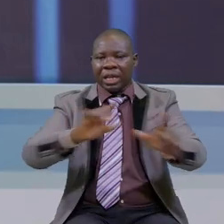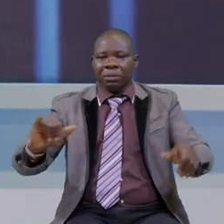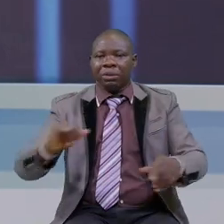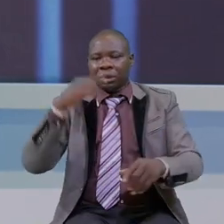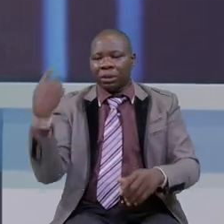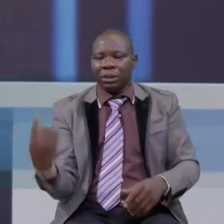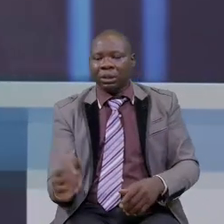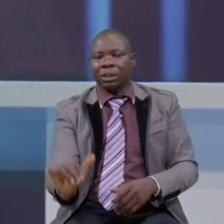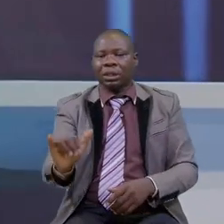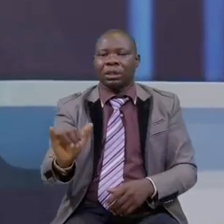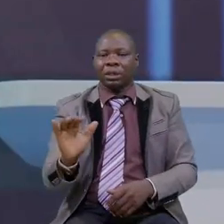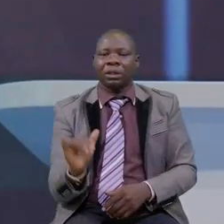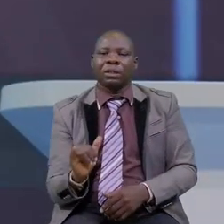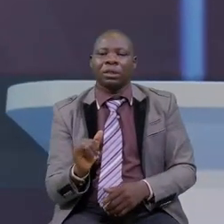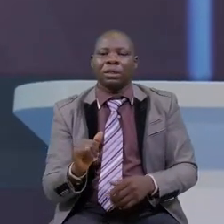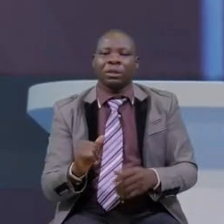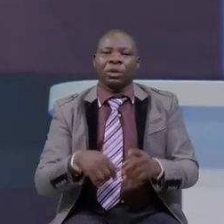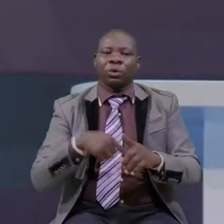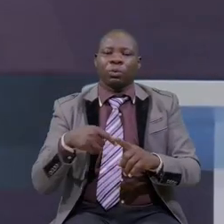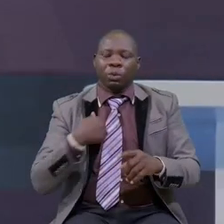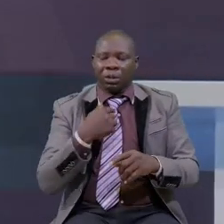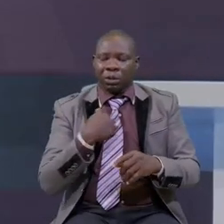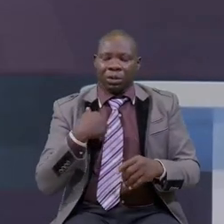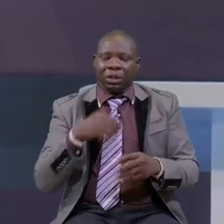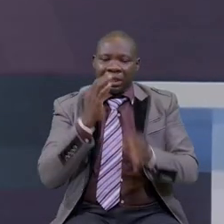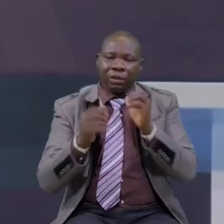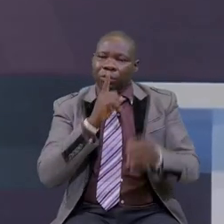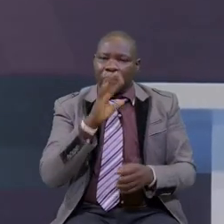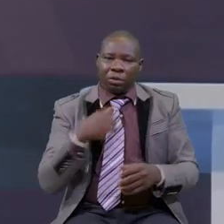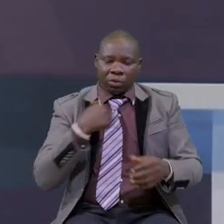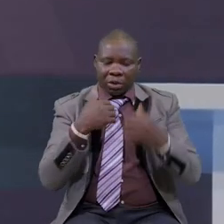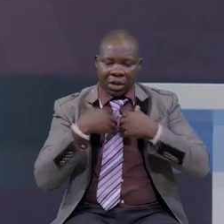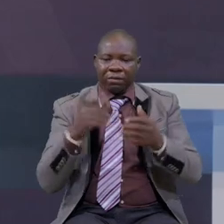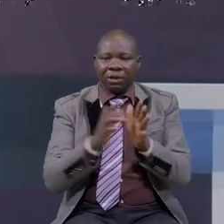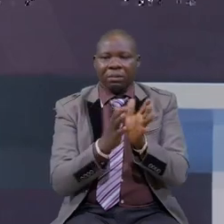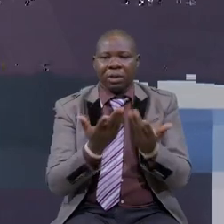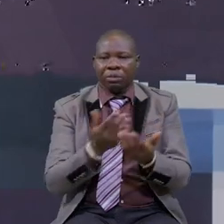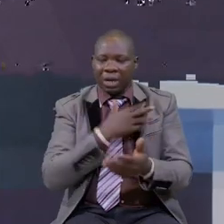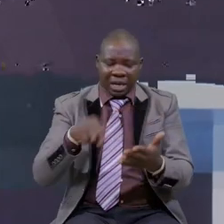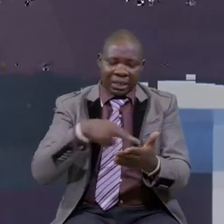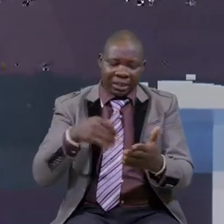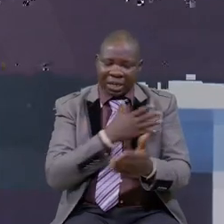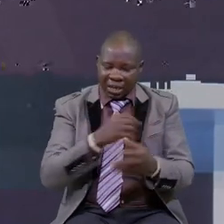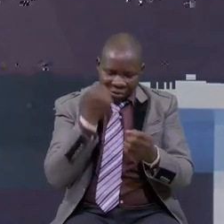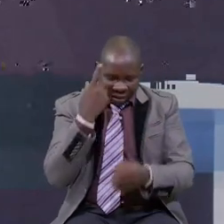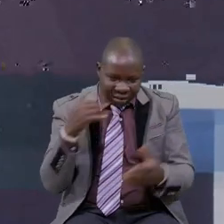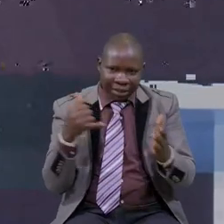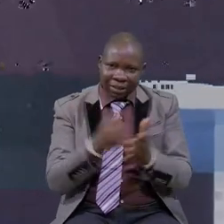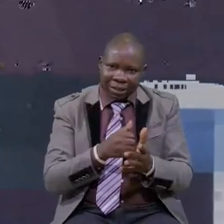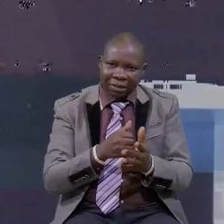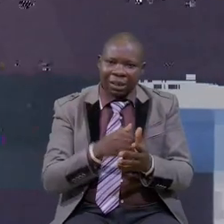et libérant éternellement. Quand en réalité, nous nous plongeons dans la Bible, même si c'est un seul verset de la Bible que nous